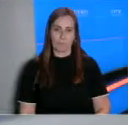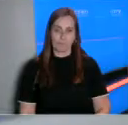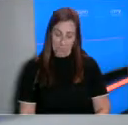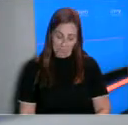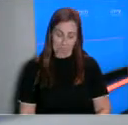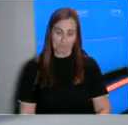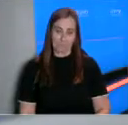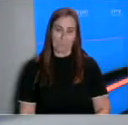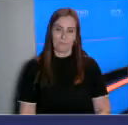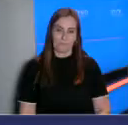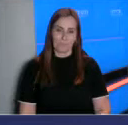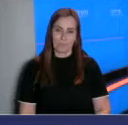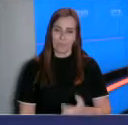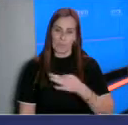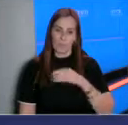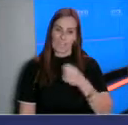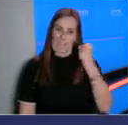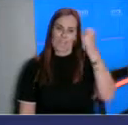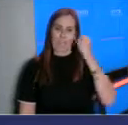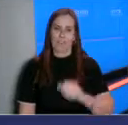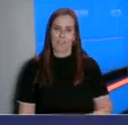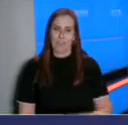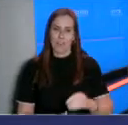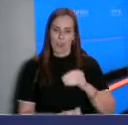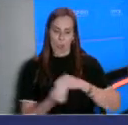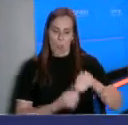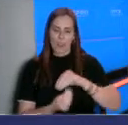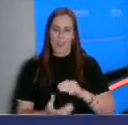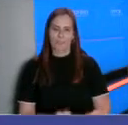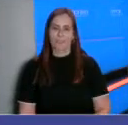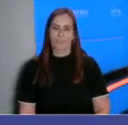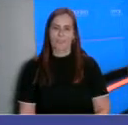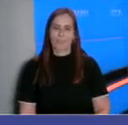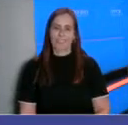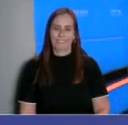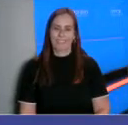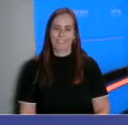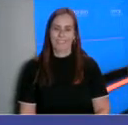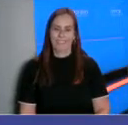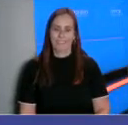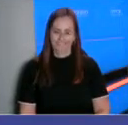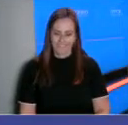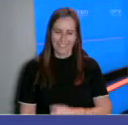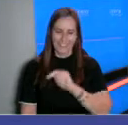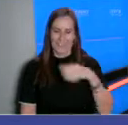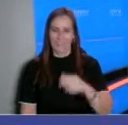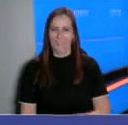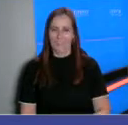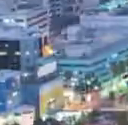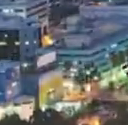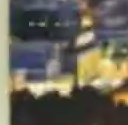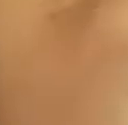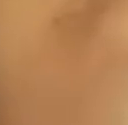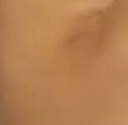חזק. אני בשבילי זה חזק. אז תצטרף. דופקים את הקומבינה. מעברון ועוברים לאייטם הבא.